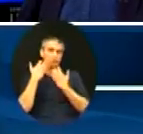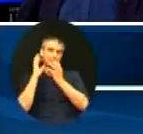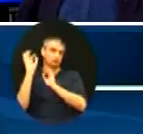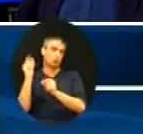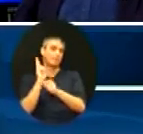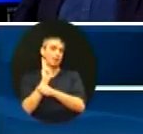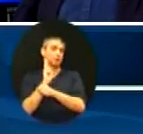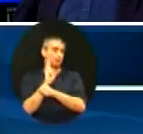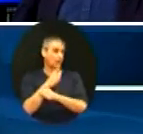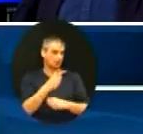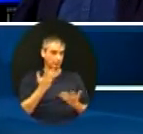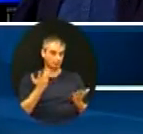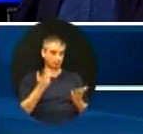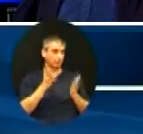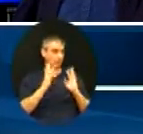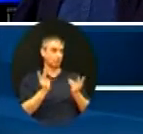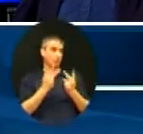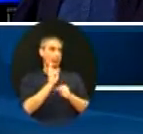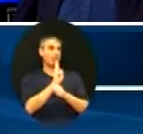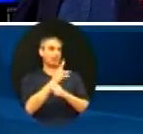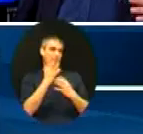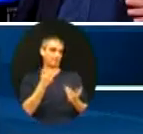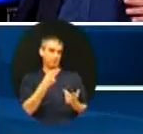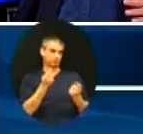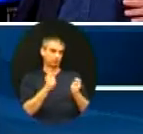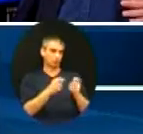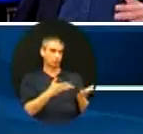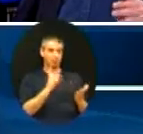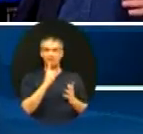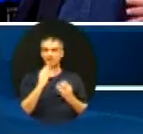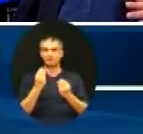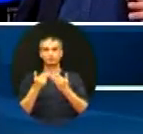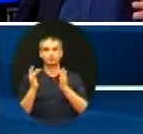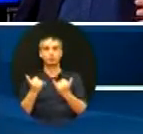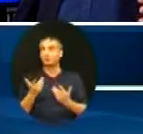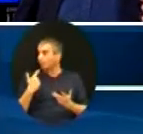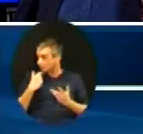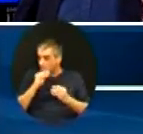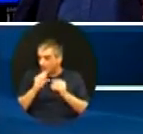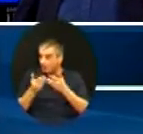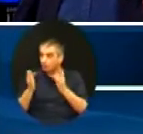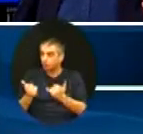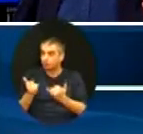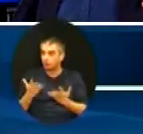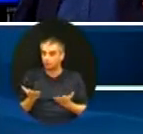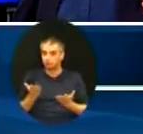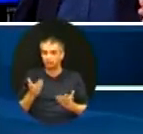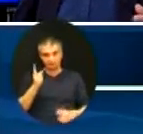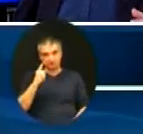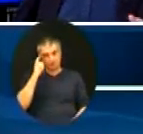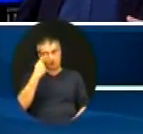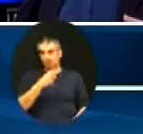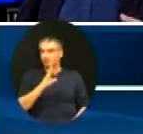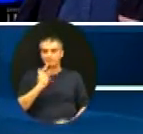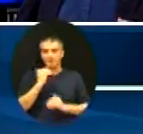שלו בעזרה. זה המצב המשפטי. נורא קל להגן על הדברים שסוגרים. אבל הדברים שפתוחים, גם שפתוחים, אבל הדברים אומר, שפתוחים צריכים להדיר אותך.